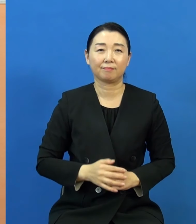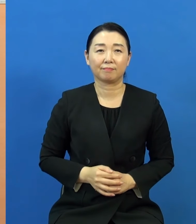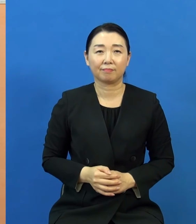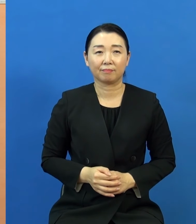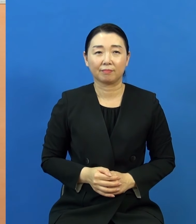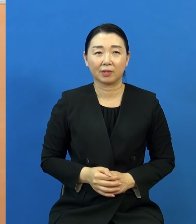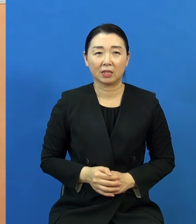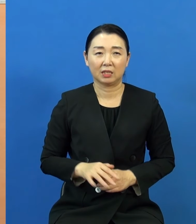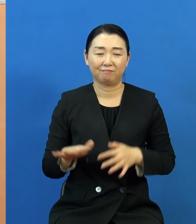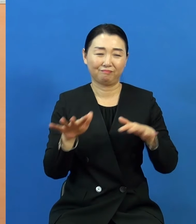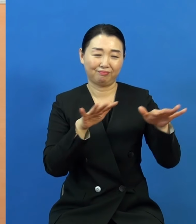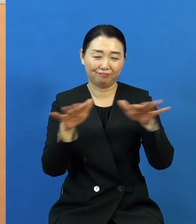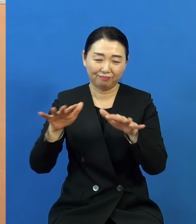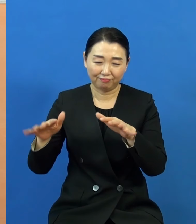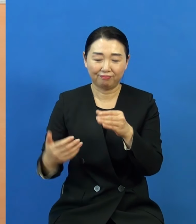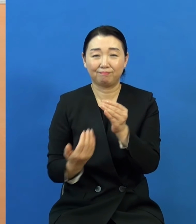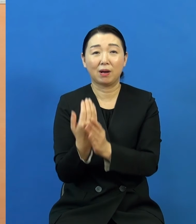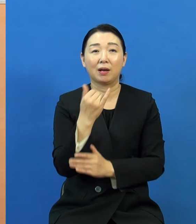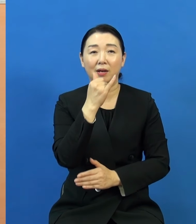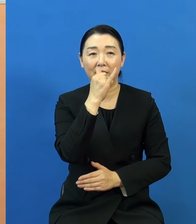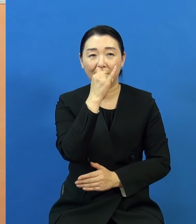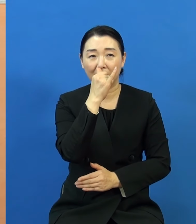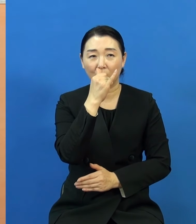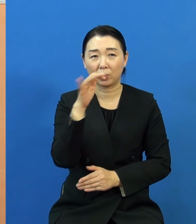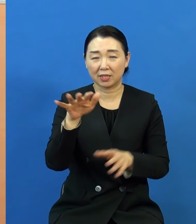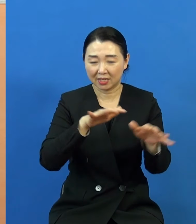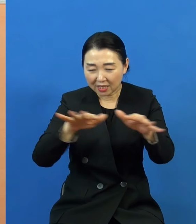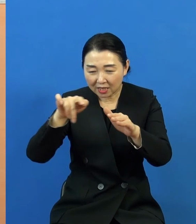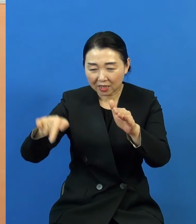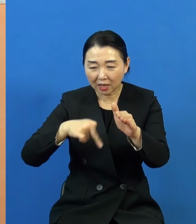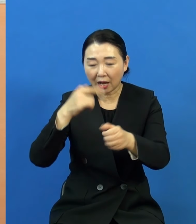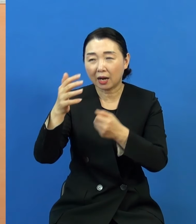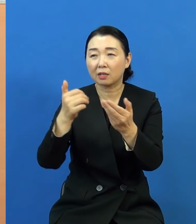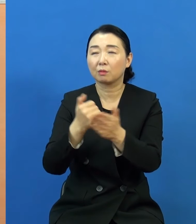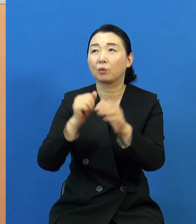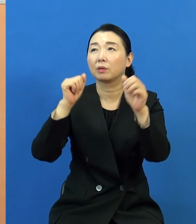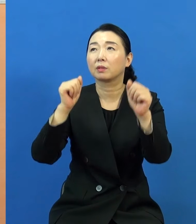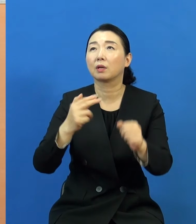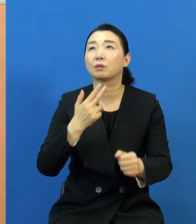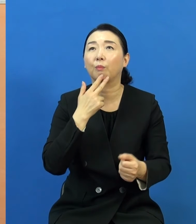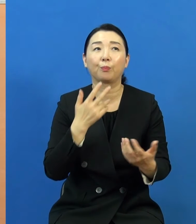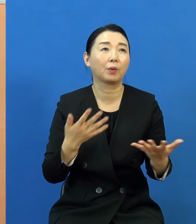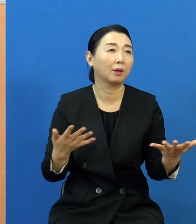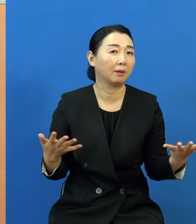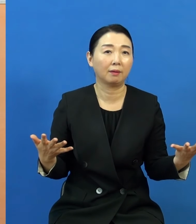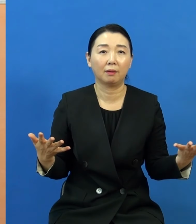지진이 일어났습니다. 그 지진 속에도 하나님은 계시지 않았습니다.